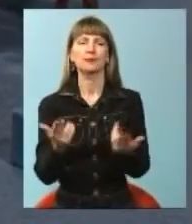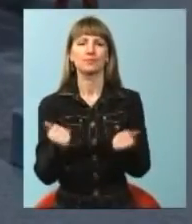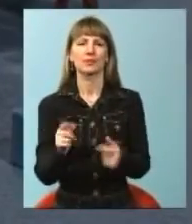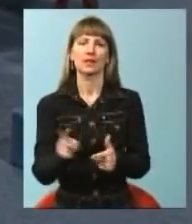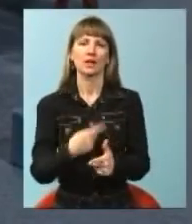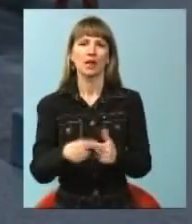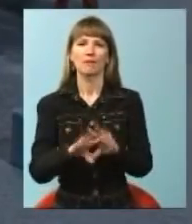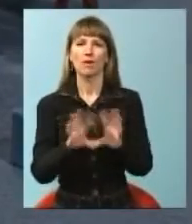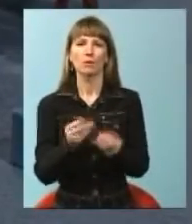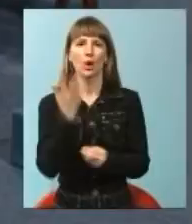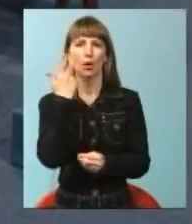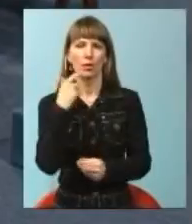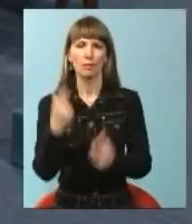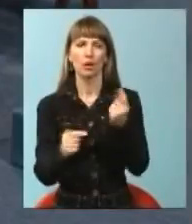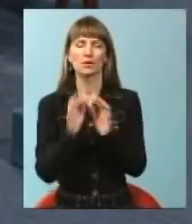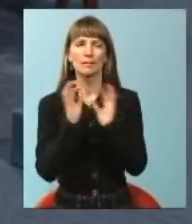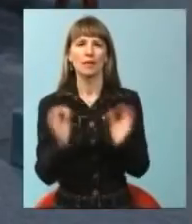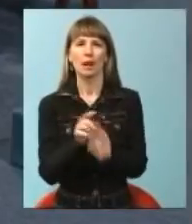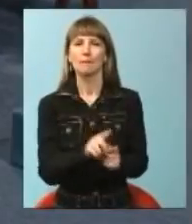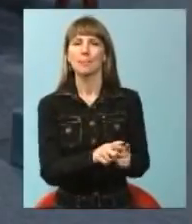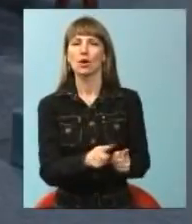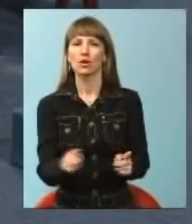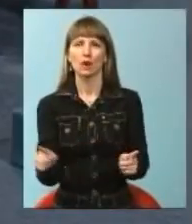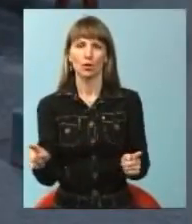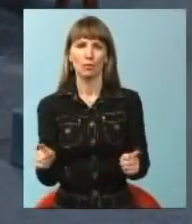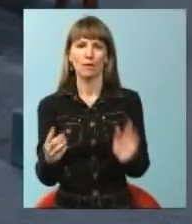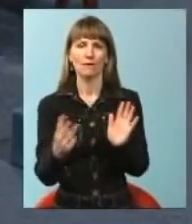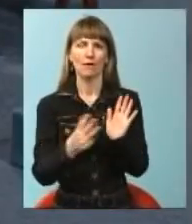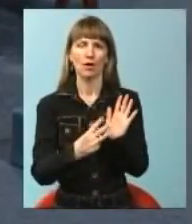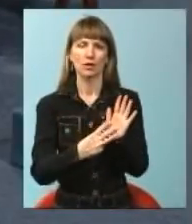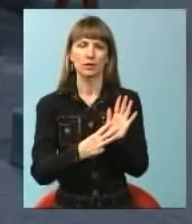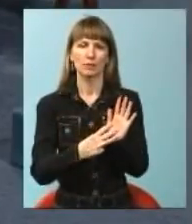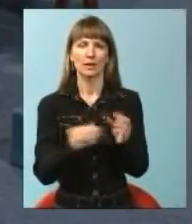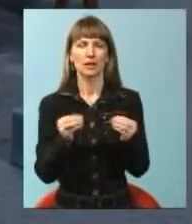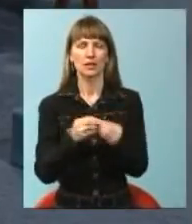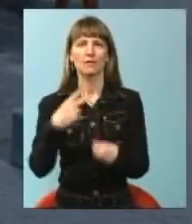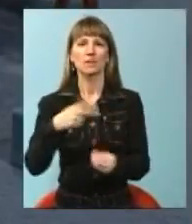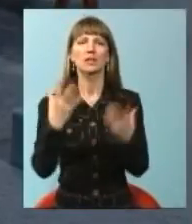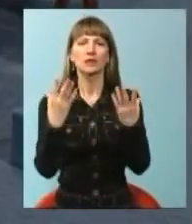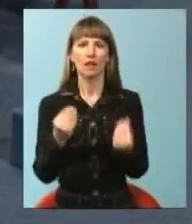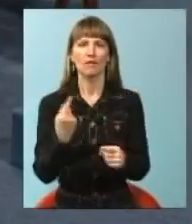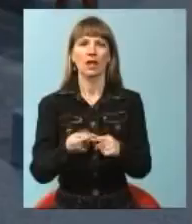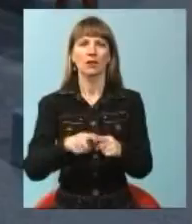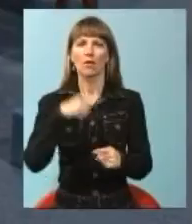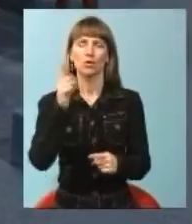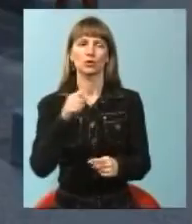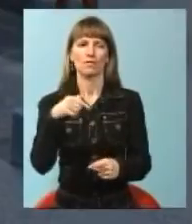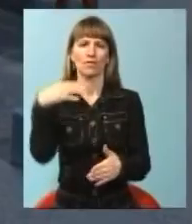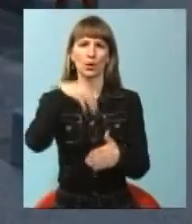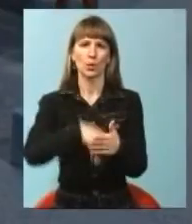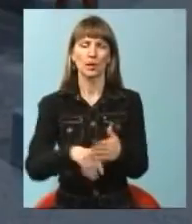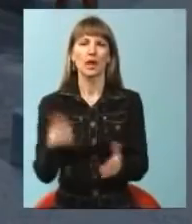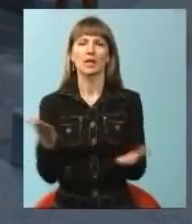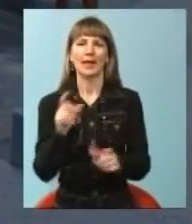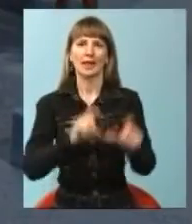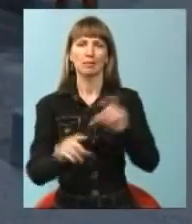взагалі, коли молоко вже зберігається протягом 8-10-20 днів, то це говорить про те, що молоко містить якісь